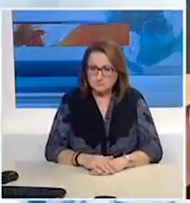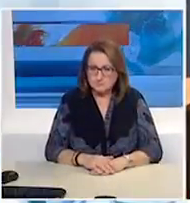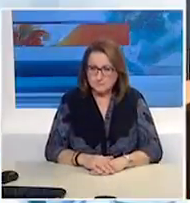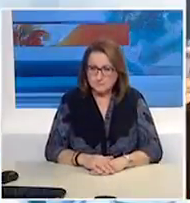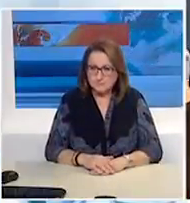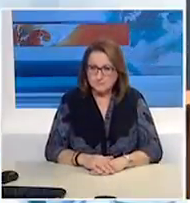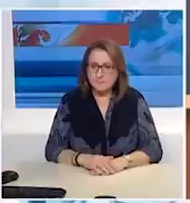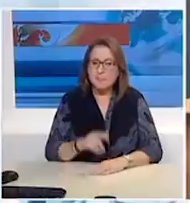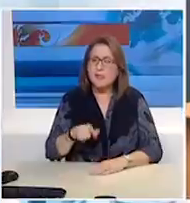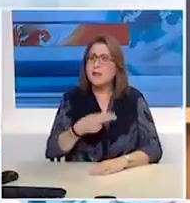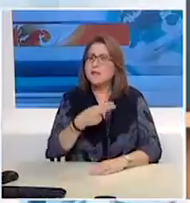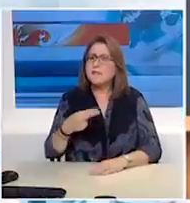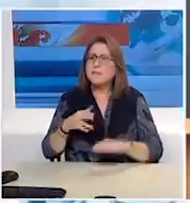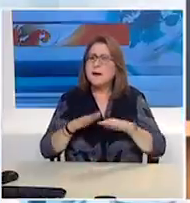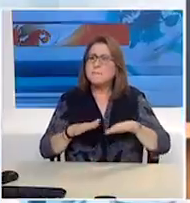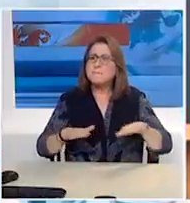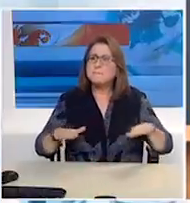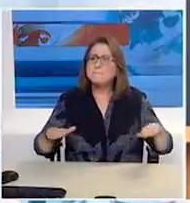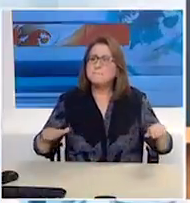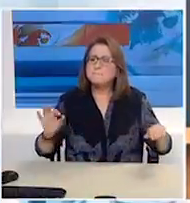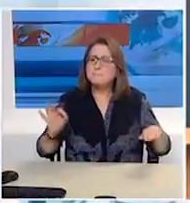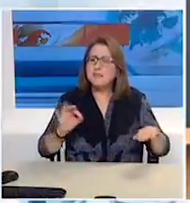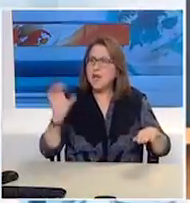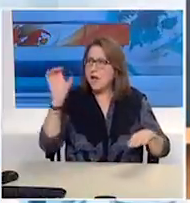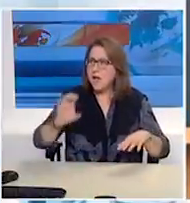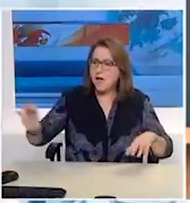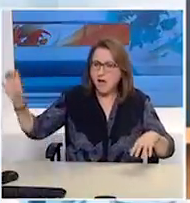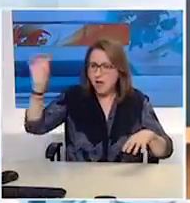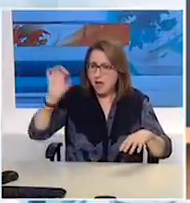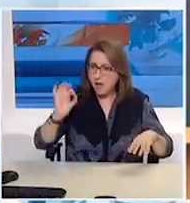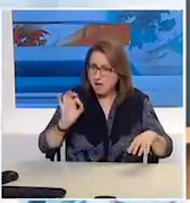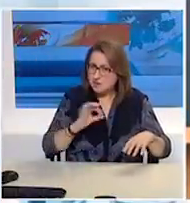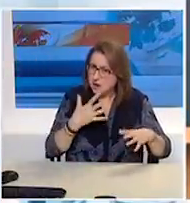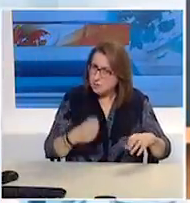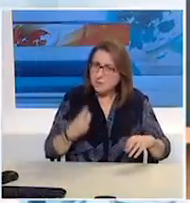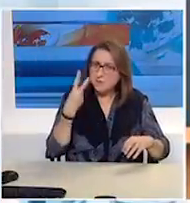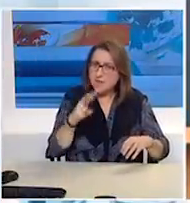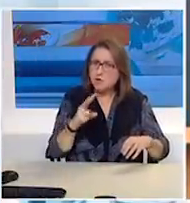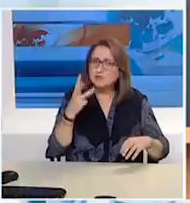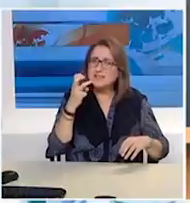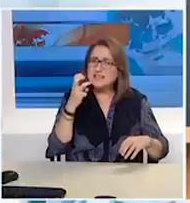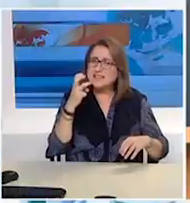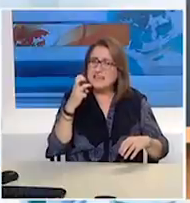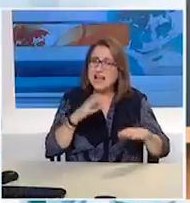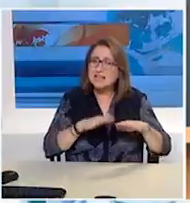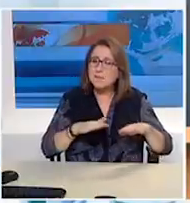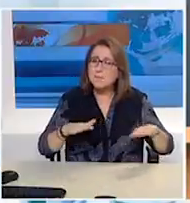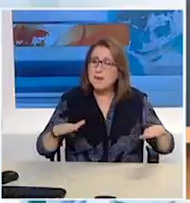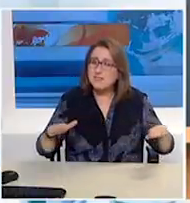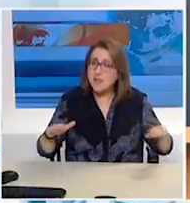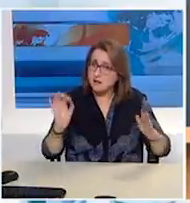φλεγμονώδες σύνδρομο στα παιδιά, αναφέροντας ότι στις χώρες της Ευρώπης έχουν καταγραφεί 230 τέτοια περιστατικά και 2